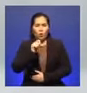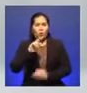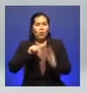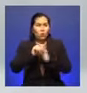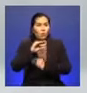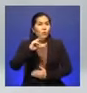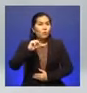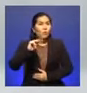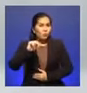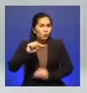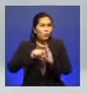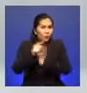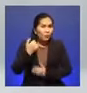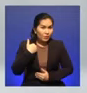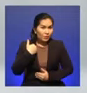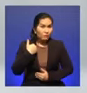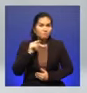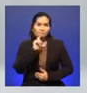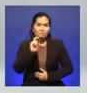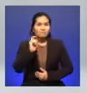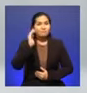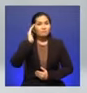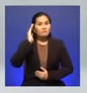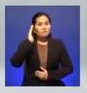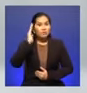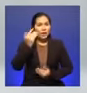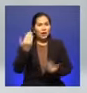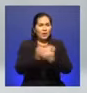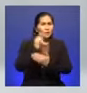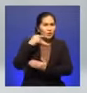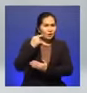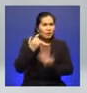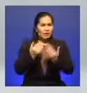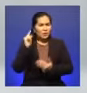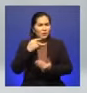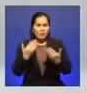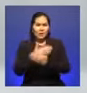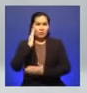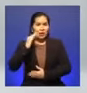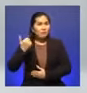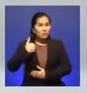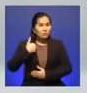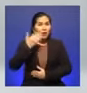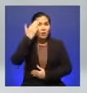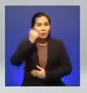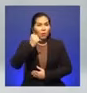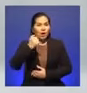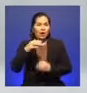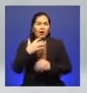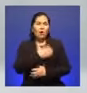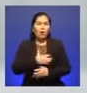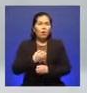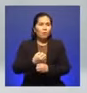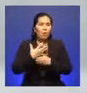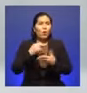นี้เขาเรียนถามว่ามีการใช้ฮอร์โมนทั้งชายข้ามเพศหญิงข้ามเพศเพราะว่าการใช้ฮอร์โมนคือส่วนหนึ่งของกระบ